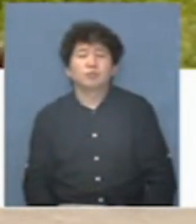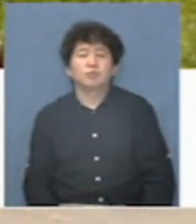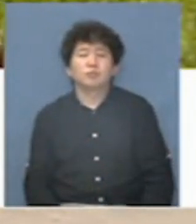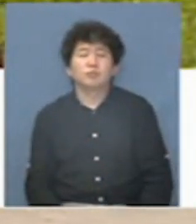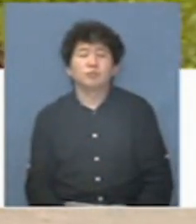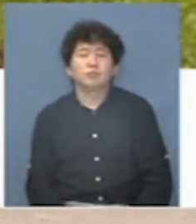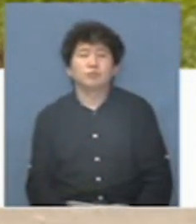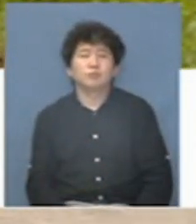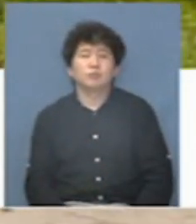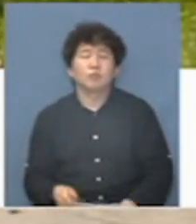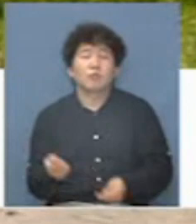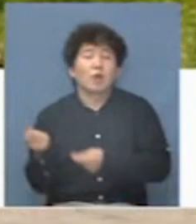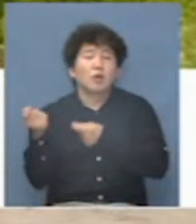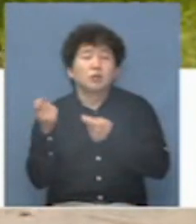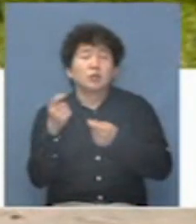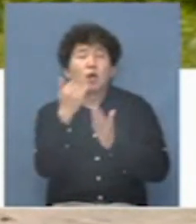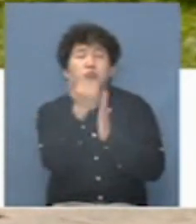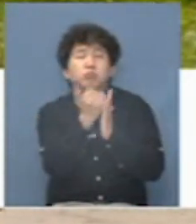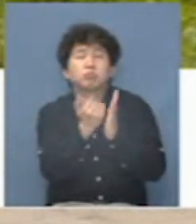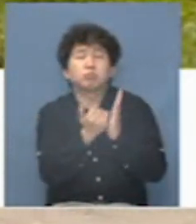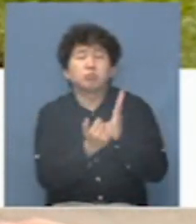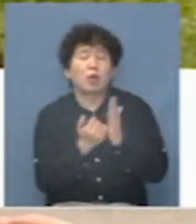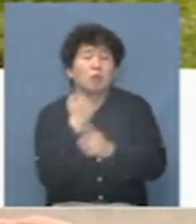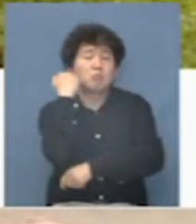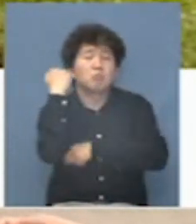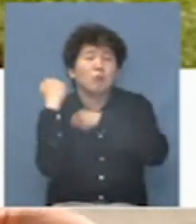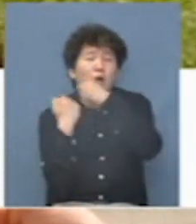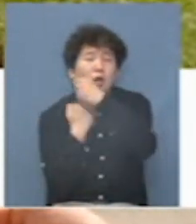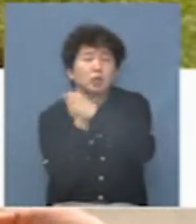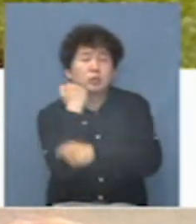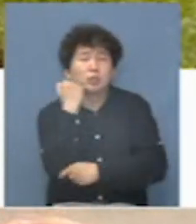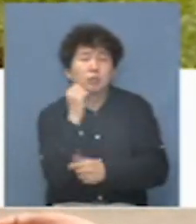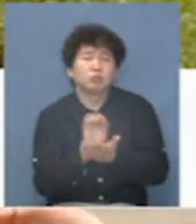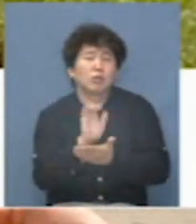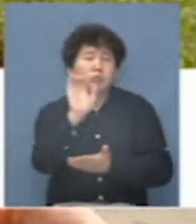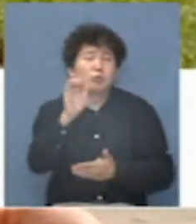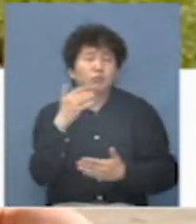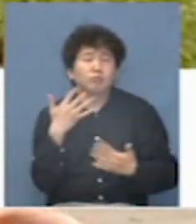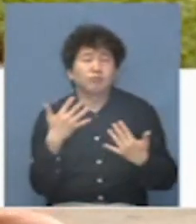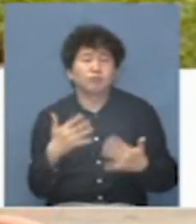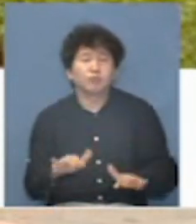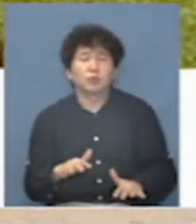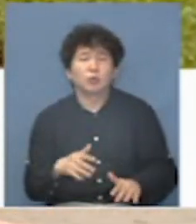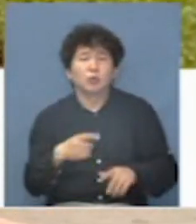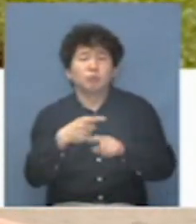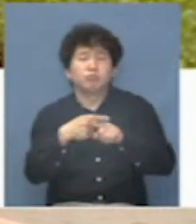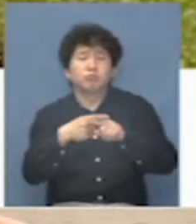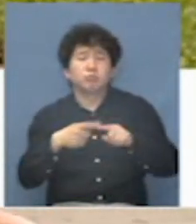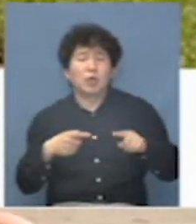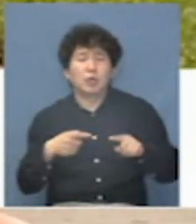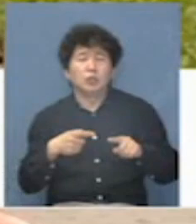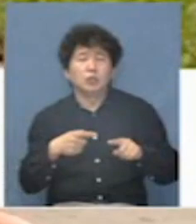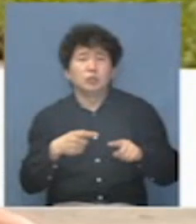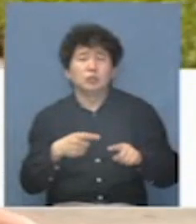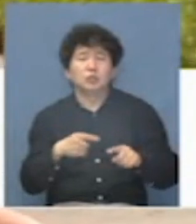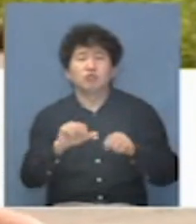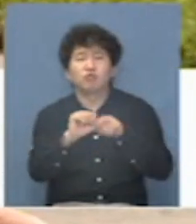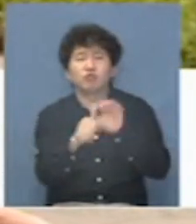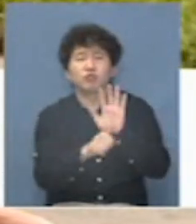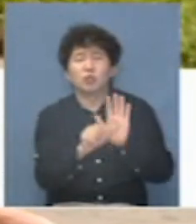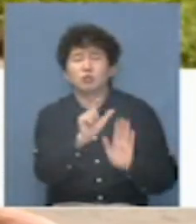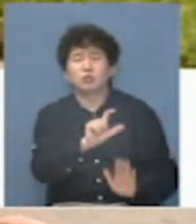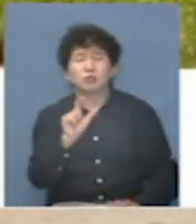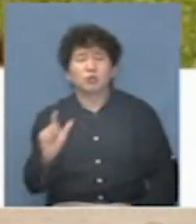от подрядных организаций, которые будут задействованы здесь. Часть персонала дислоцируется, в количестве 16 человек